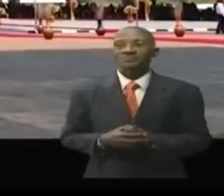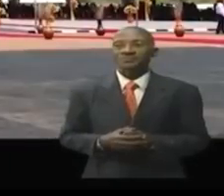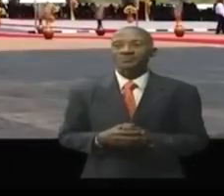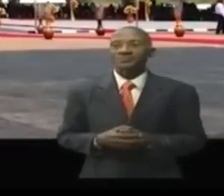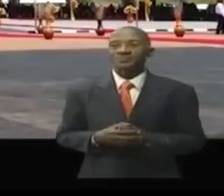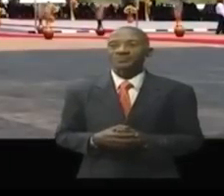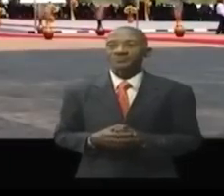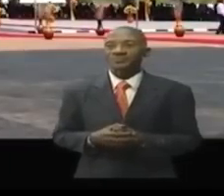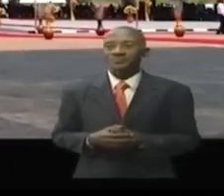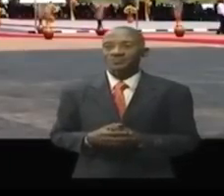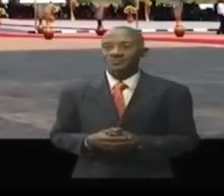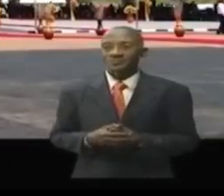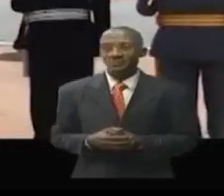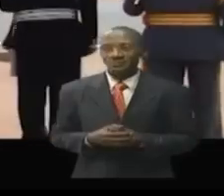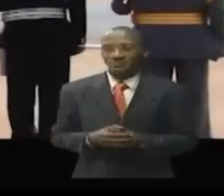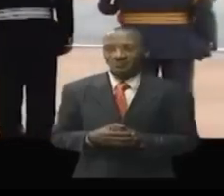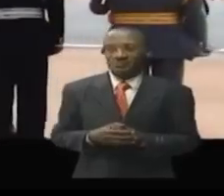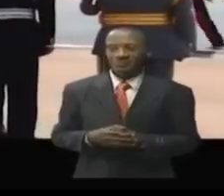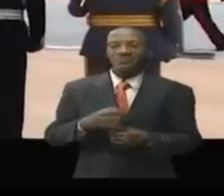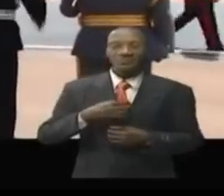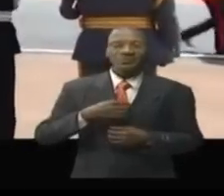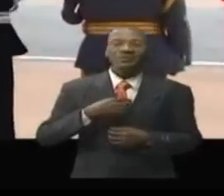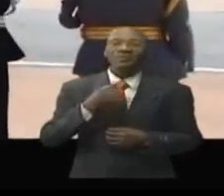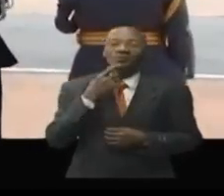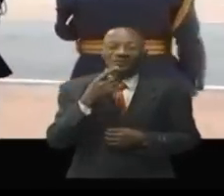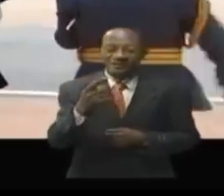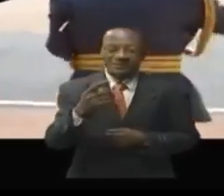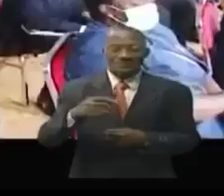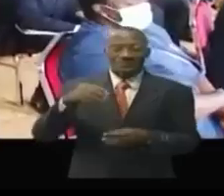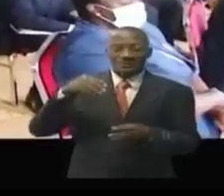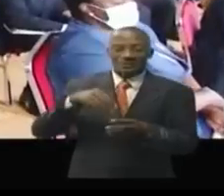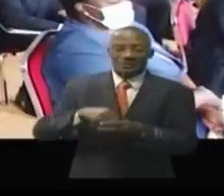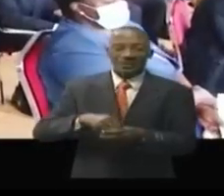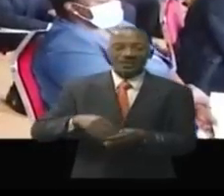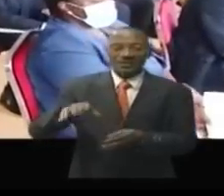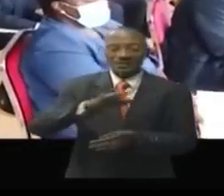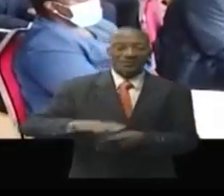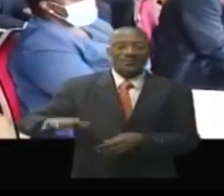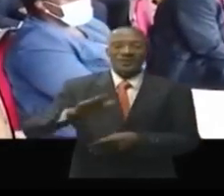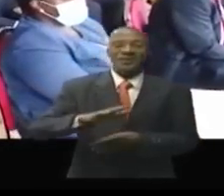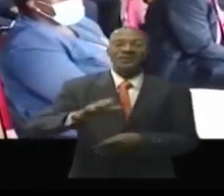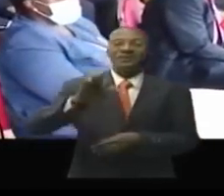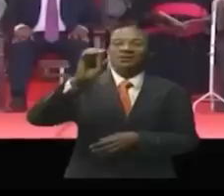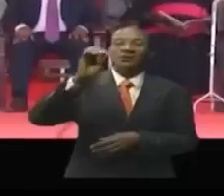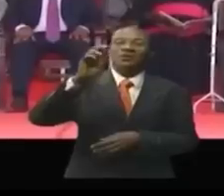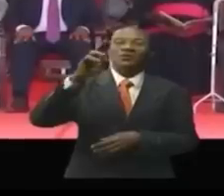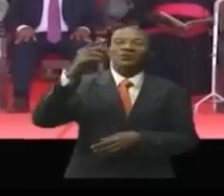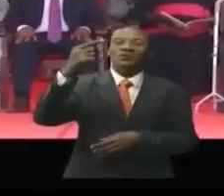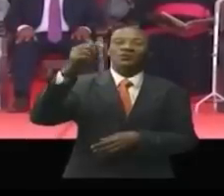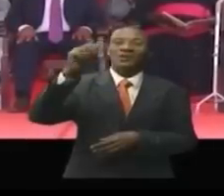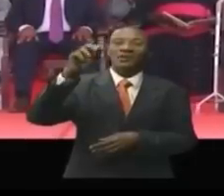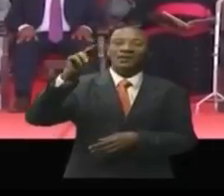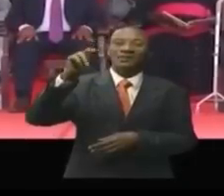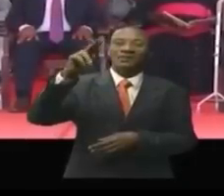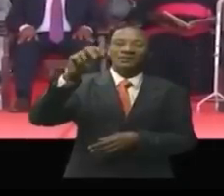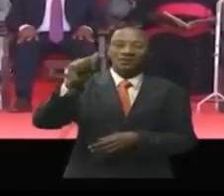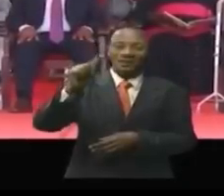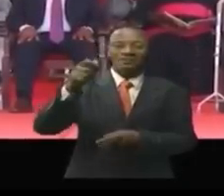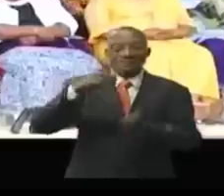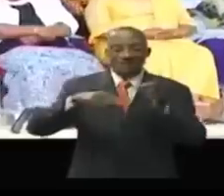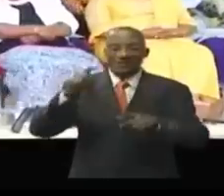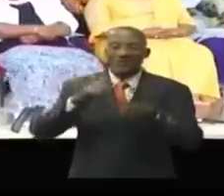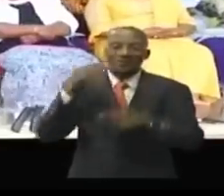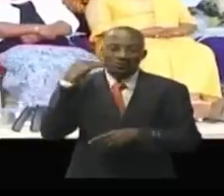que l'Ouganda a accédé à sa souveraineté nationale et internationale, toute la nation ougandaise s'est focalisée vers l'espace